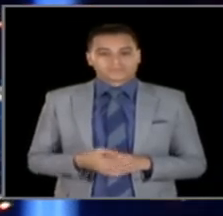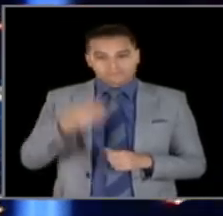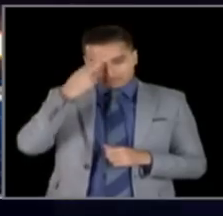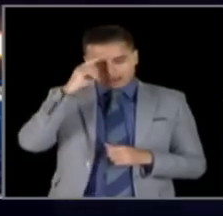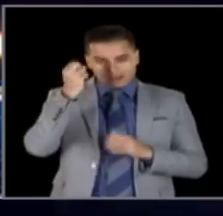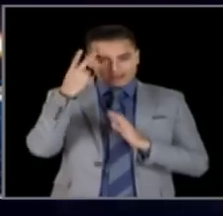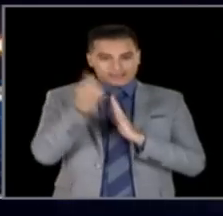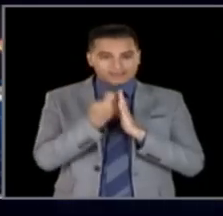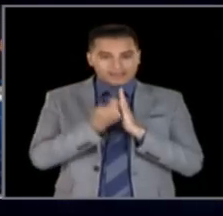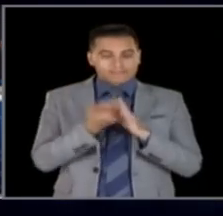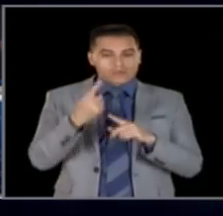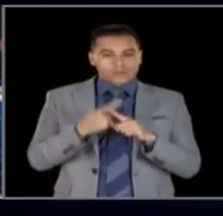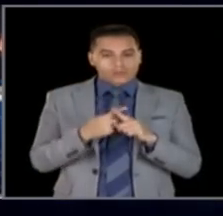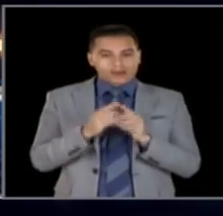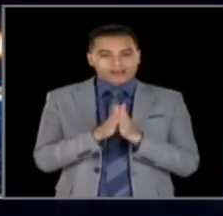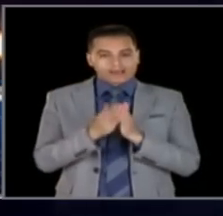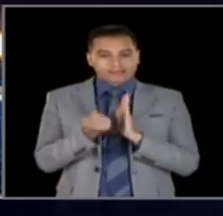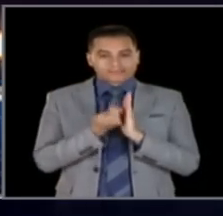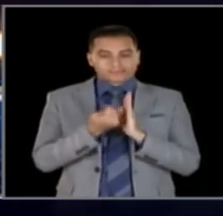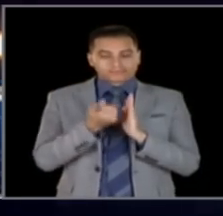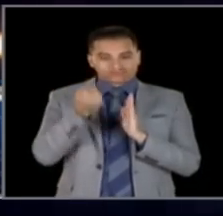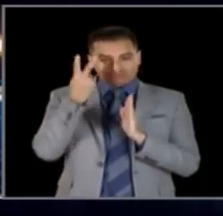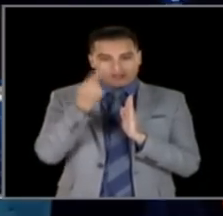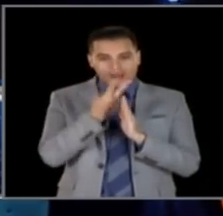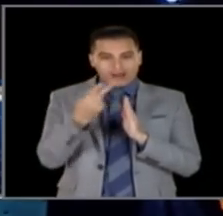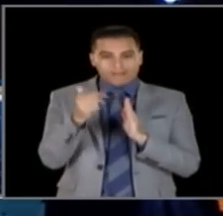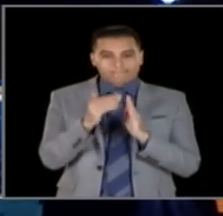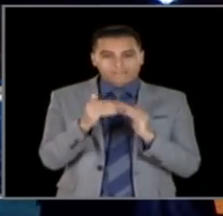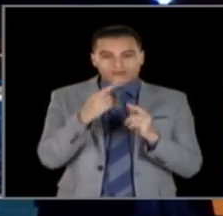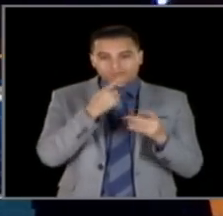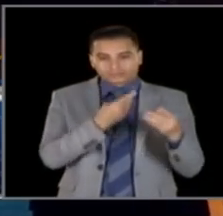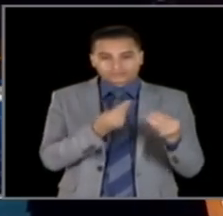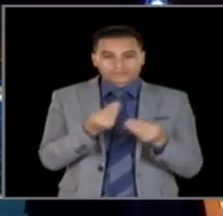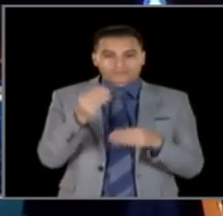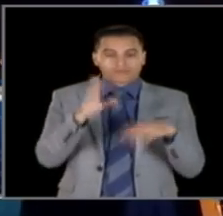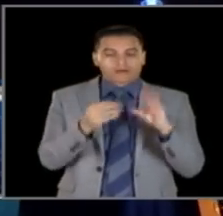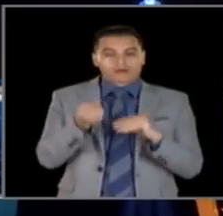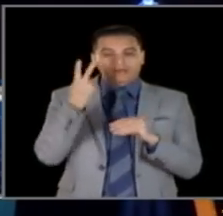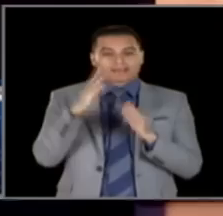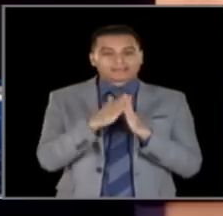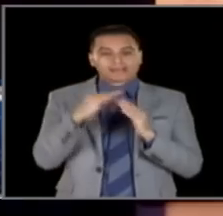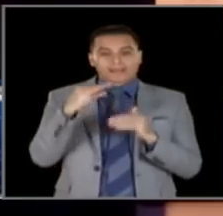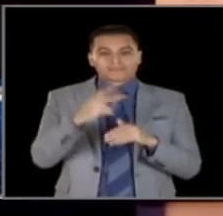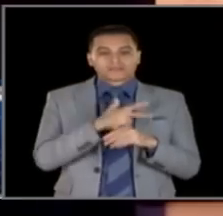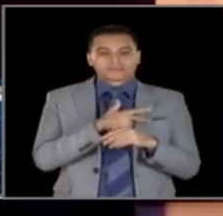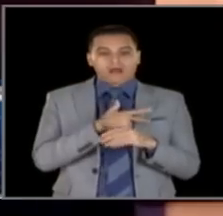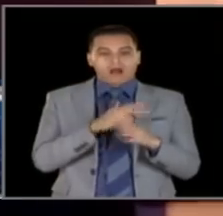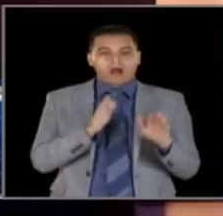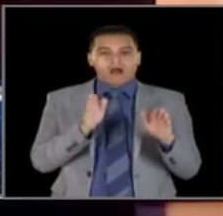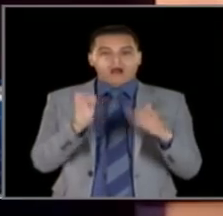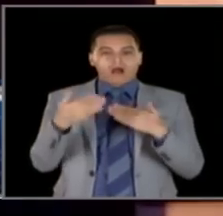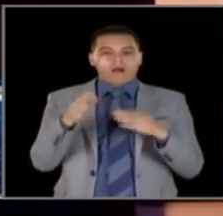من هي الكاتبة والشاعرة المصرية مؤلفة رواية أقفاص فارغة؟